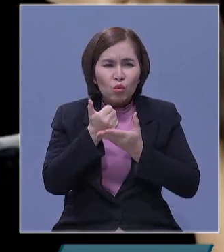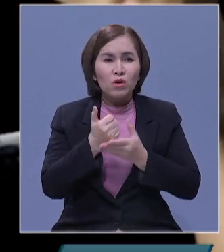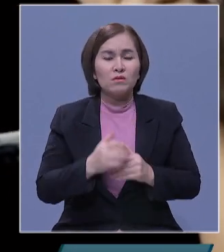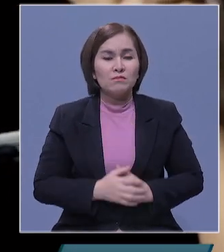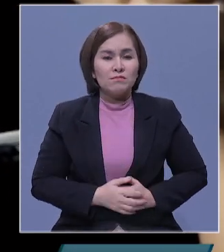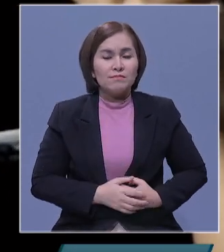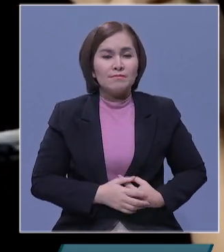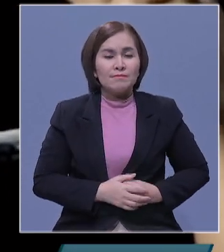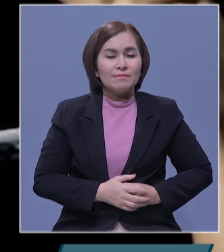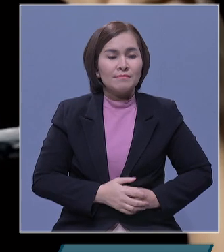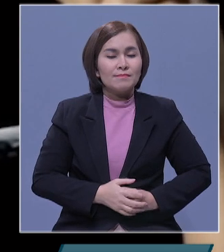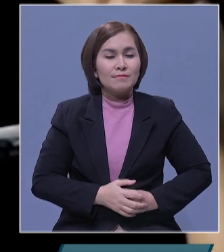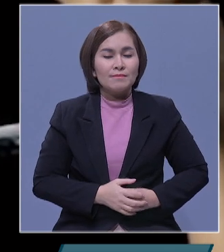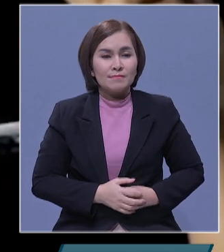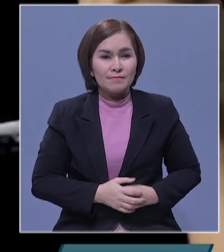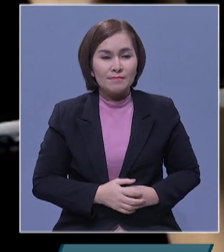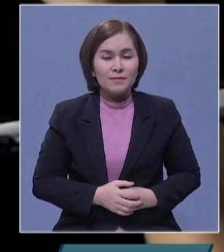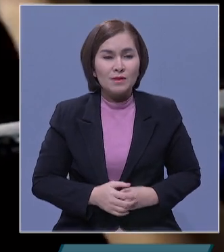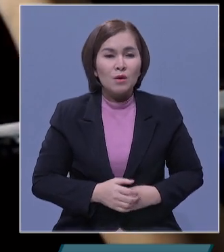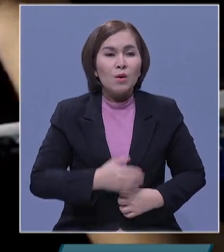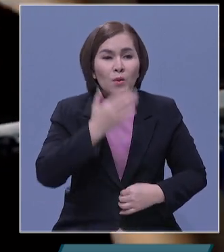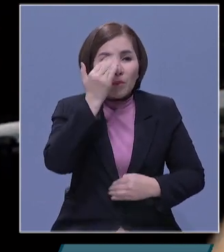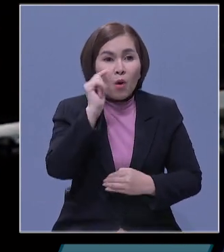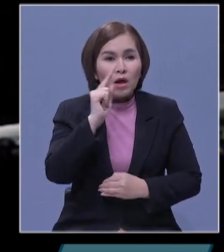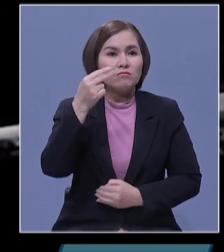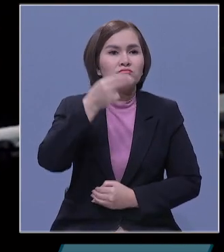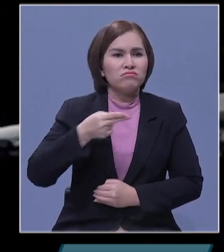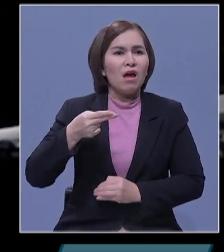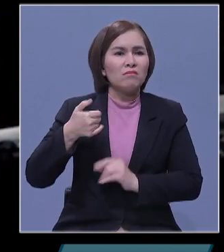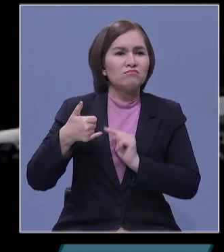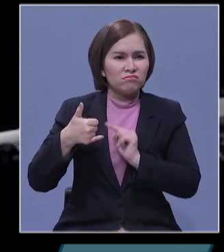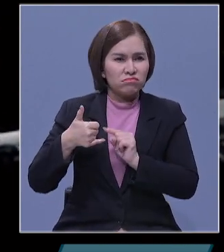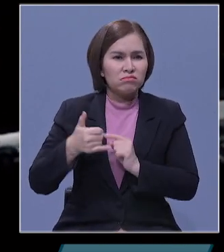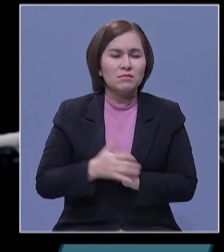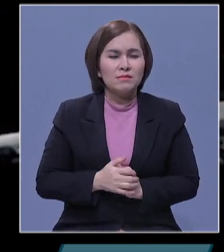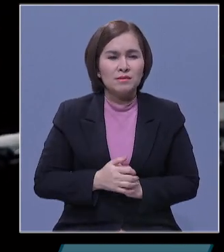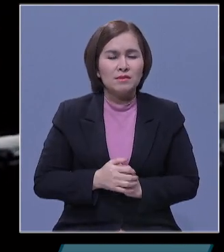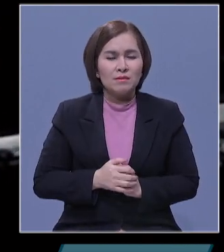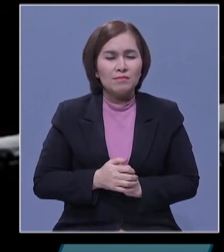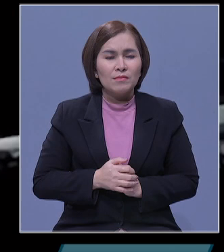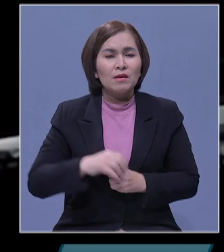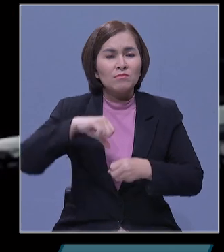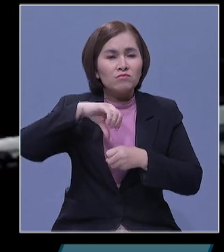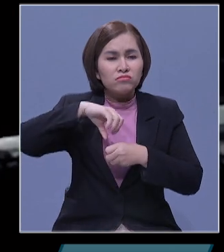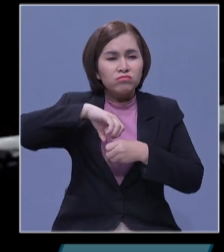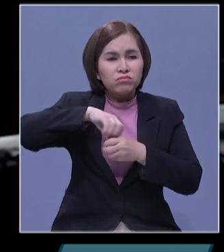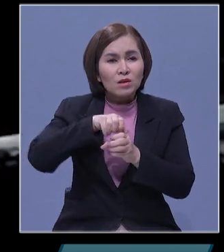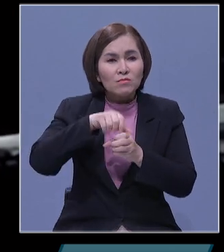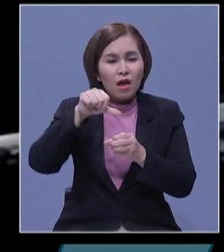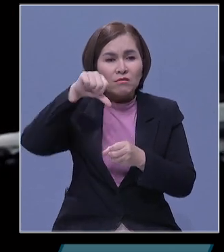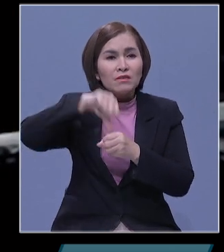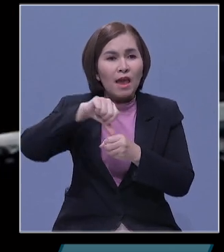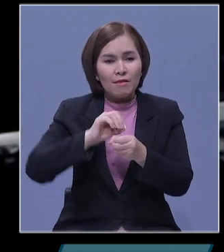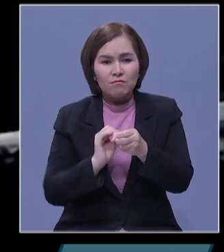ตะโกนบอกพี่ให้มาช่วยหน่อยช่วยหน่อยว่าไอ้คนก่อเหตุเนี่ยเเปิดแก๊สเหมือนบ้านเปิดเปิด